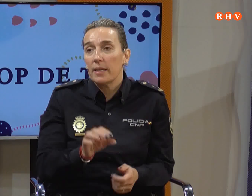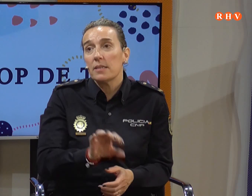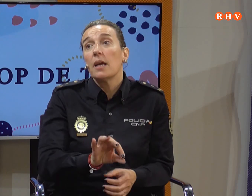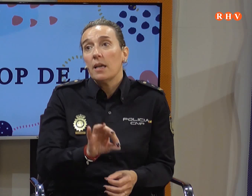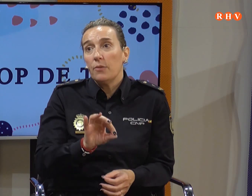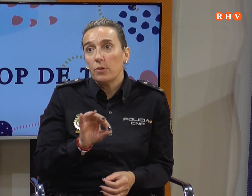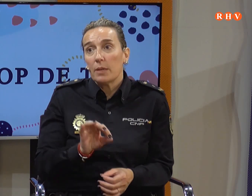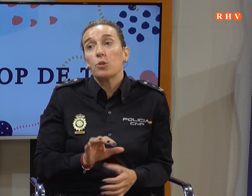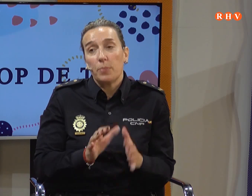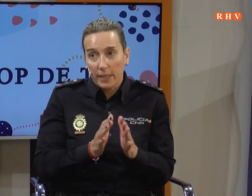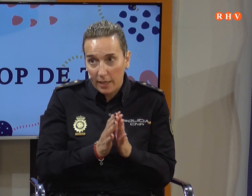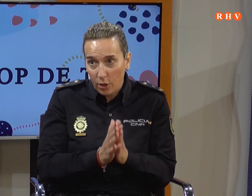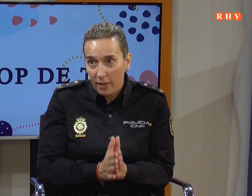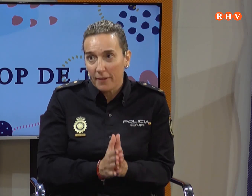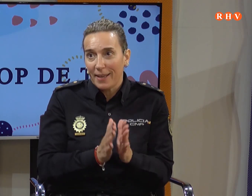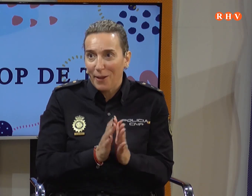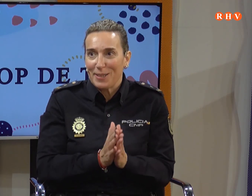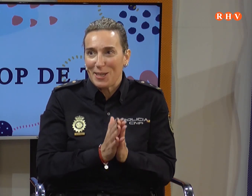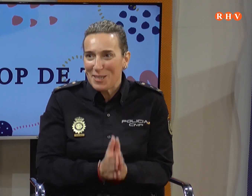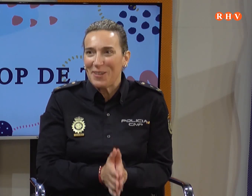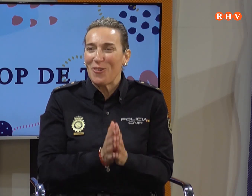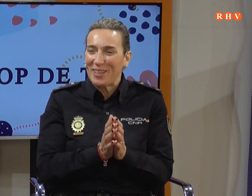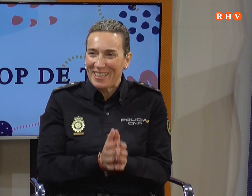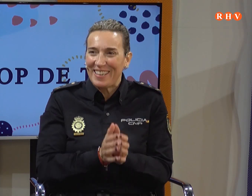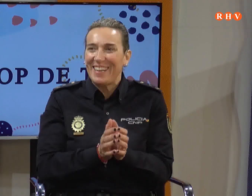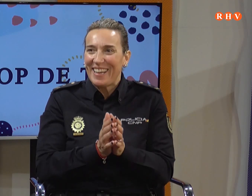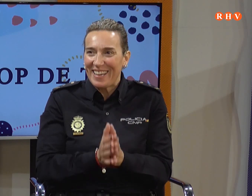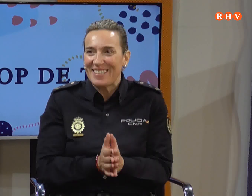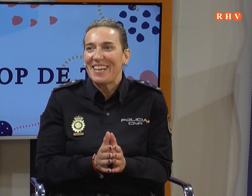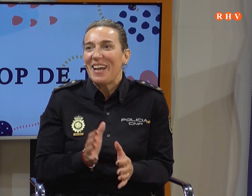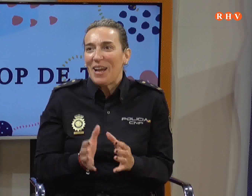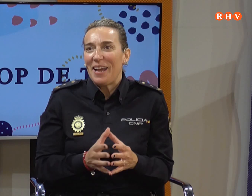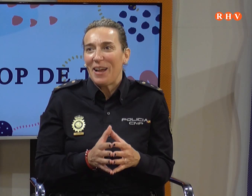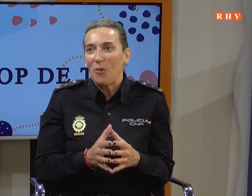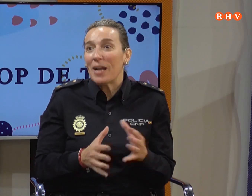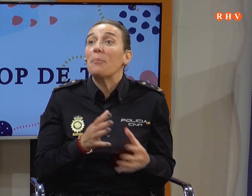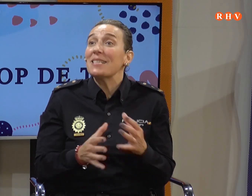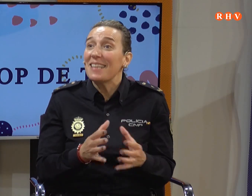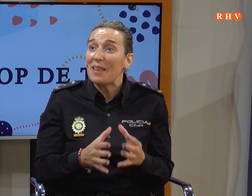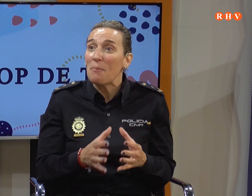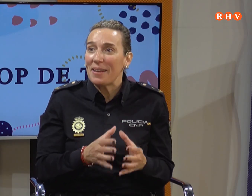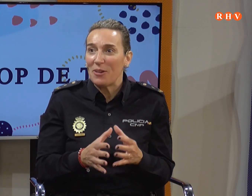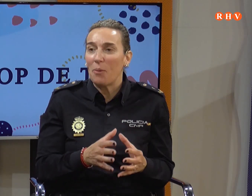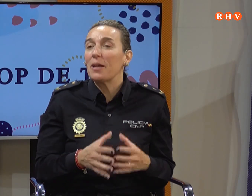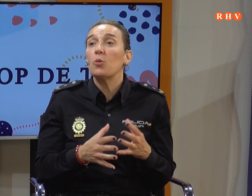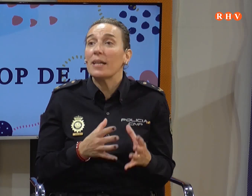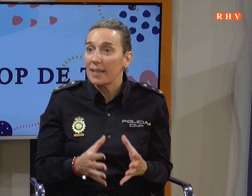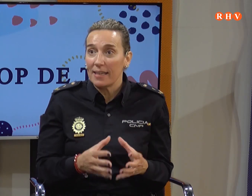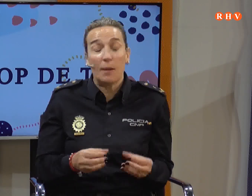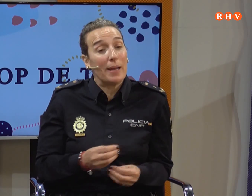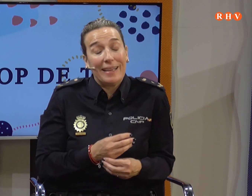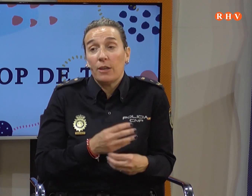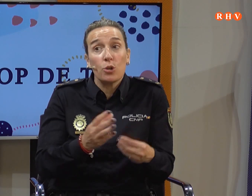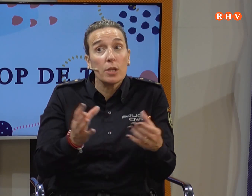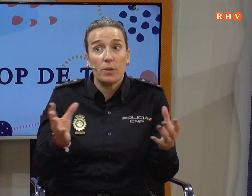les cremalleres i furtar-nos, perquè recorde que aquesta gent lo que tenen és una capacitat de maniobra i una